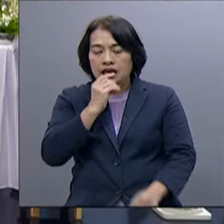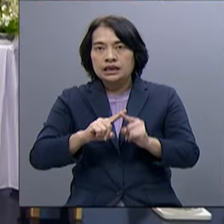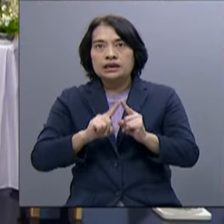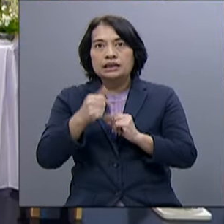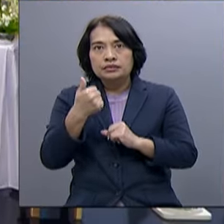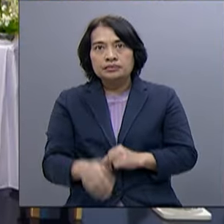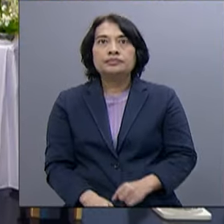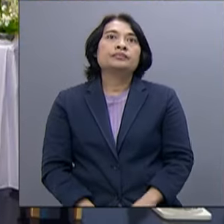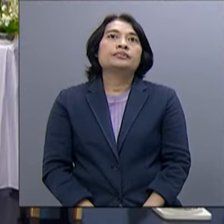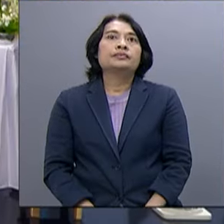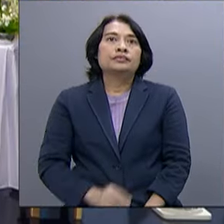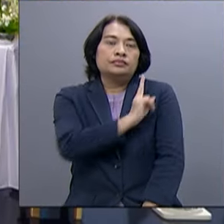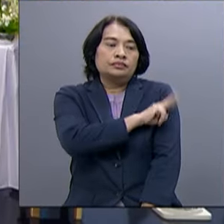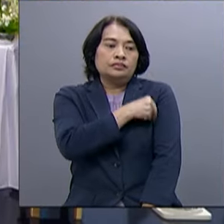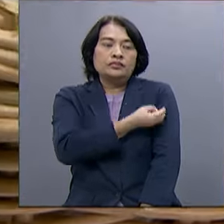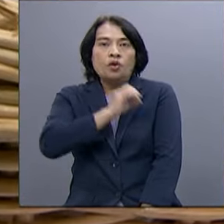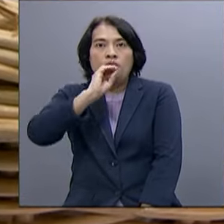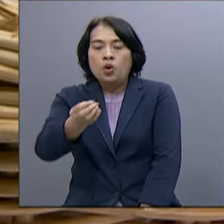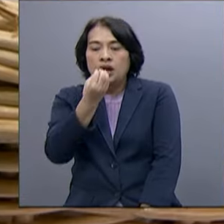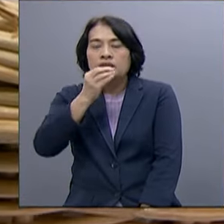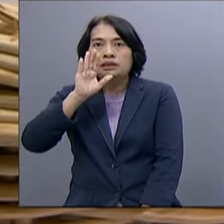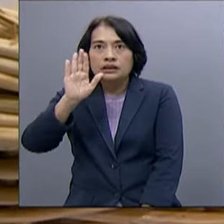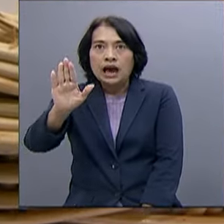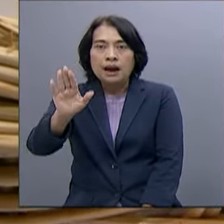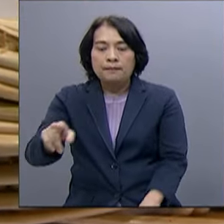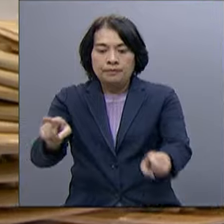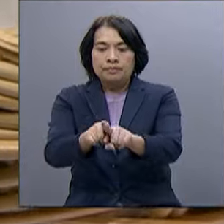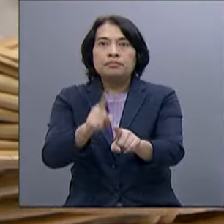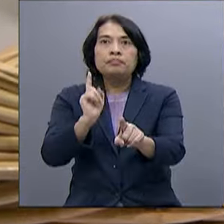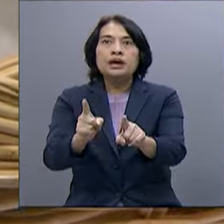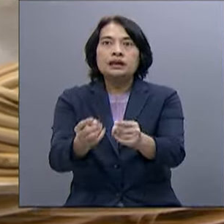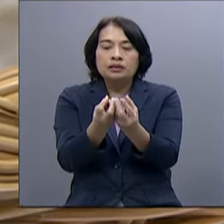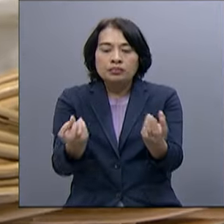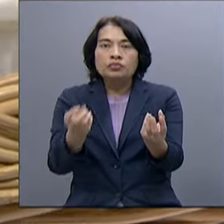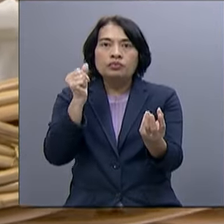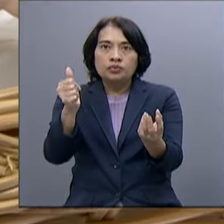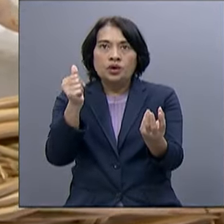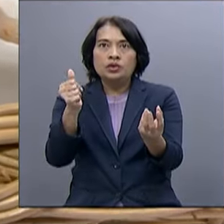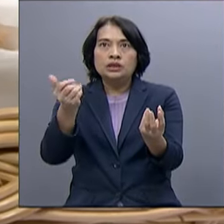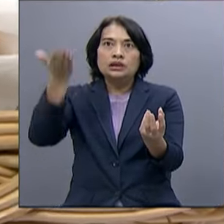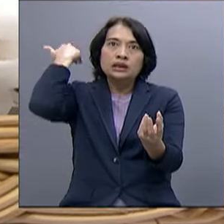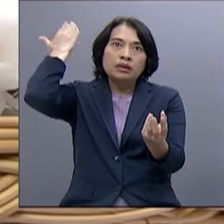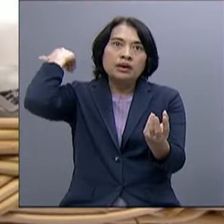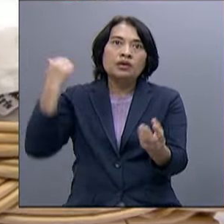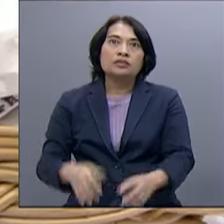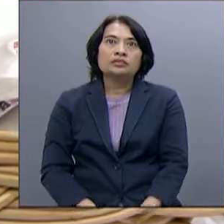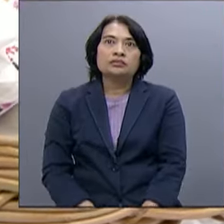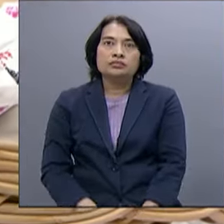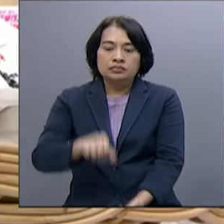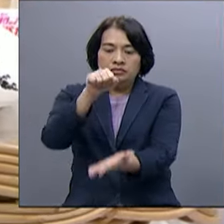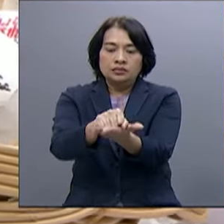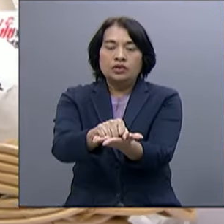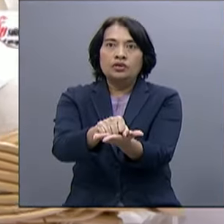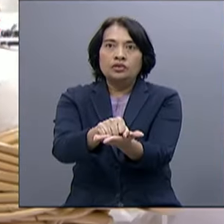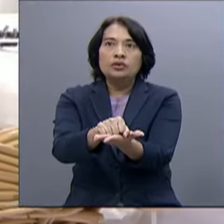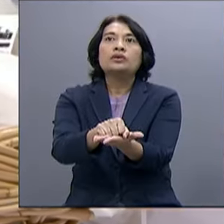ได้นะครับค ุ ณหมอให้งดน้ำงดอาหารแต่ก็เหมือนเดิมของดีที่จากว่าเมื่อก่อนเนี่ยจองเนี่ยคือจองข้ามปีนะคุ